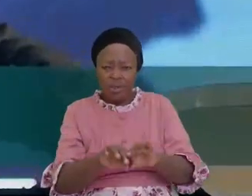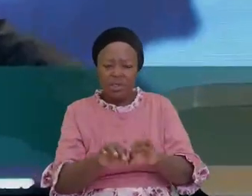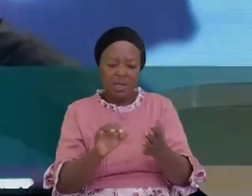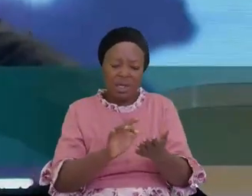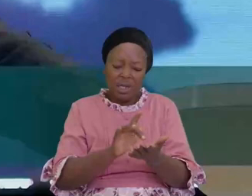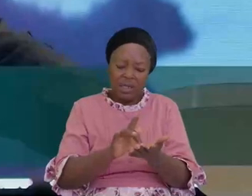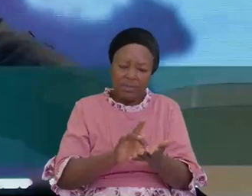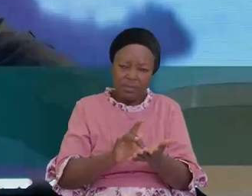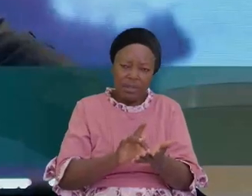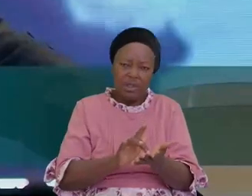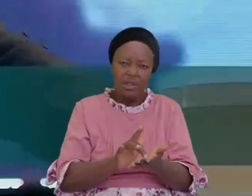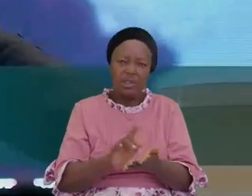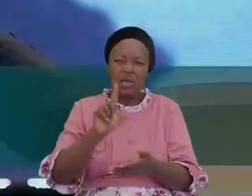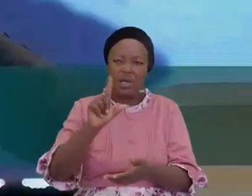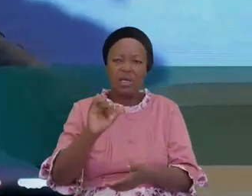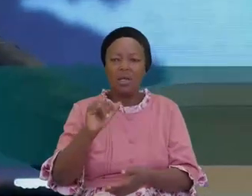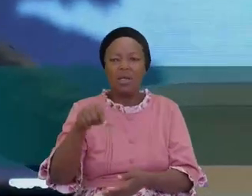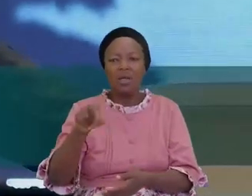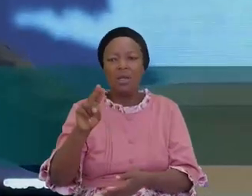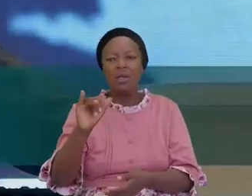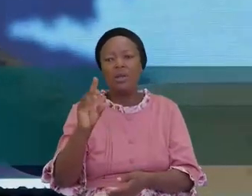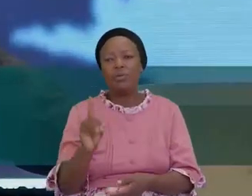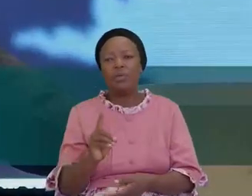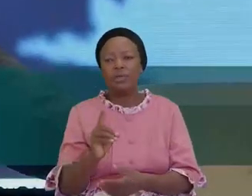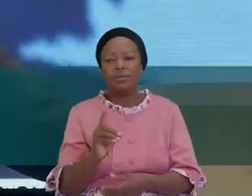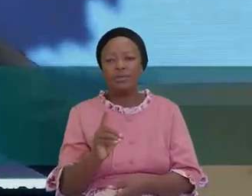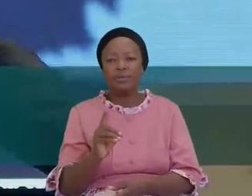ce liquide médicinal efficace,